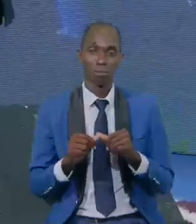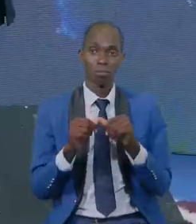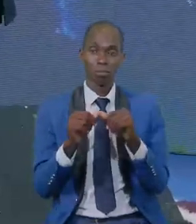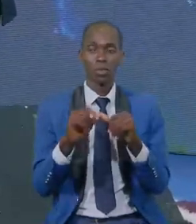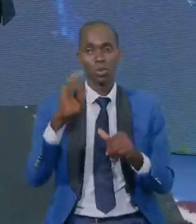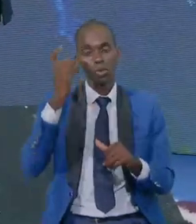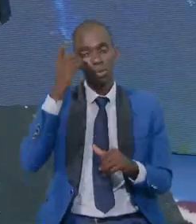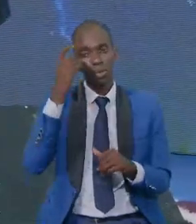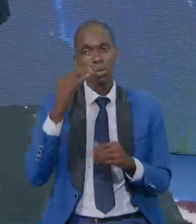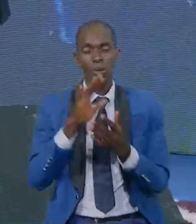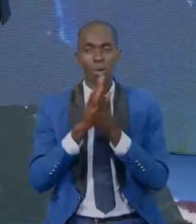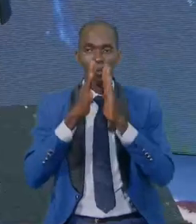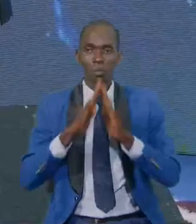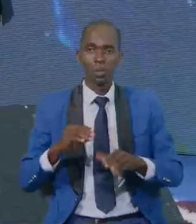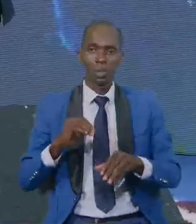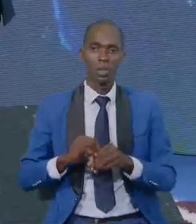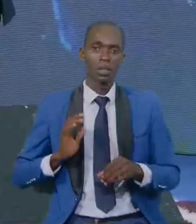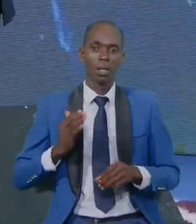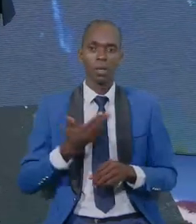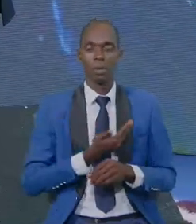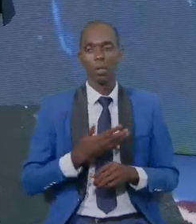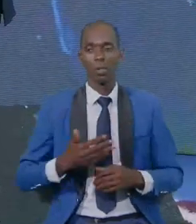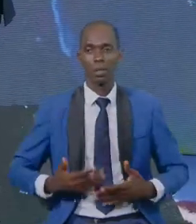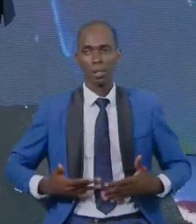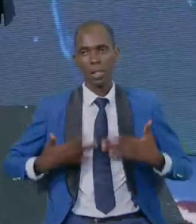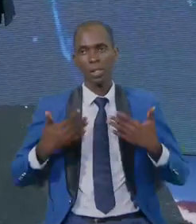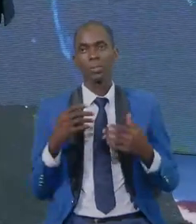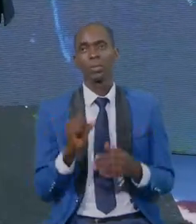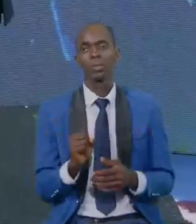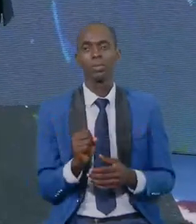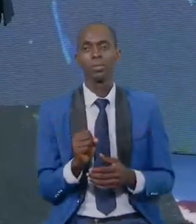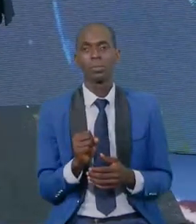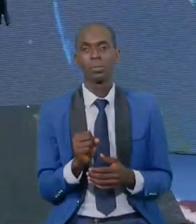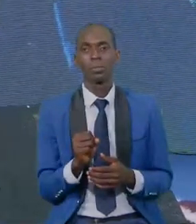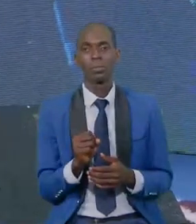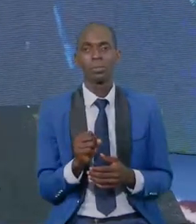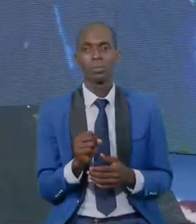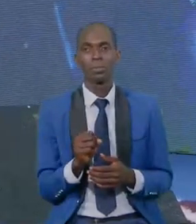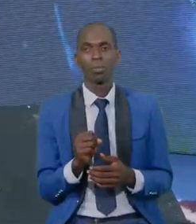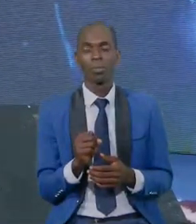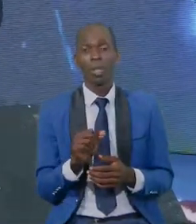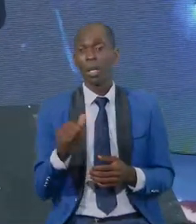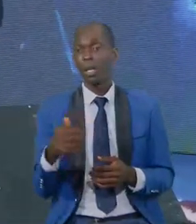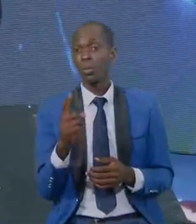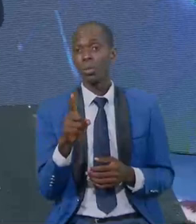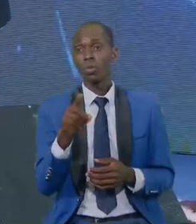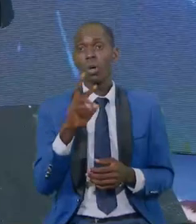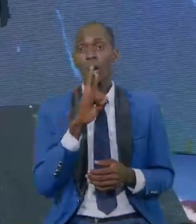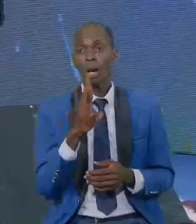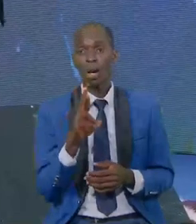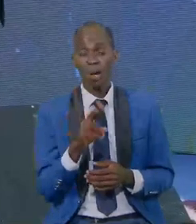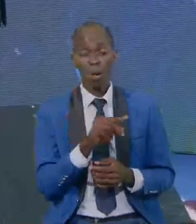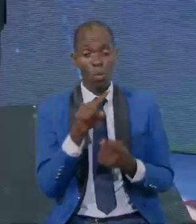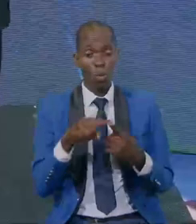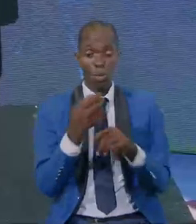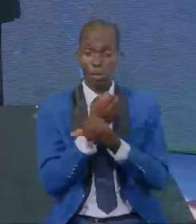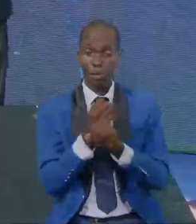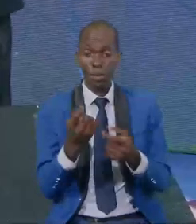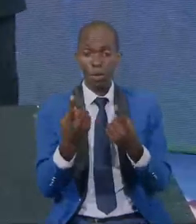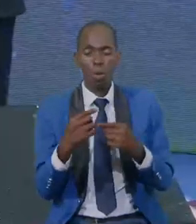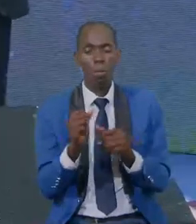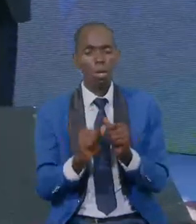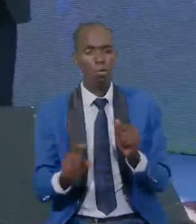Nous parlons du gouvernement perpétuel de la paix dans notre vie. Anywhere you are, when salvation comes, everybody will